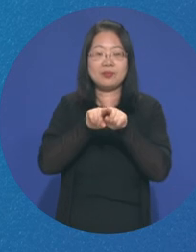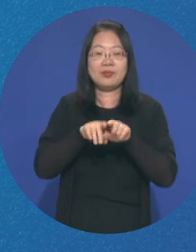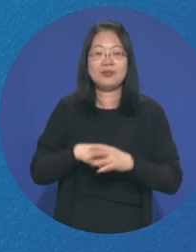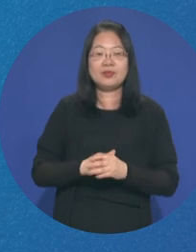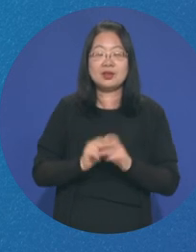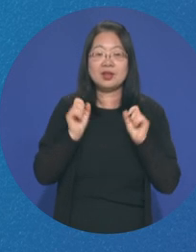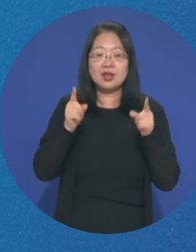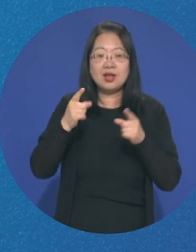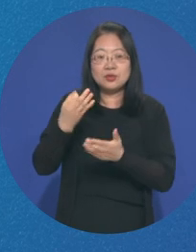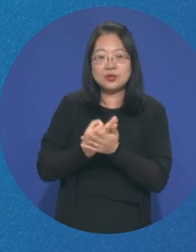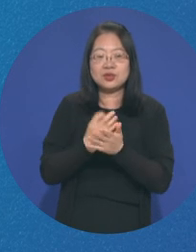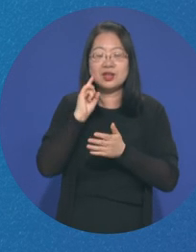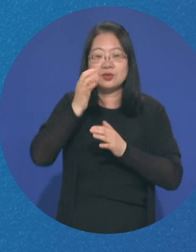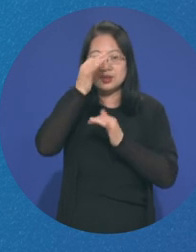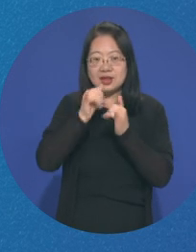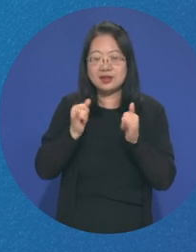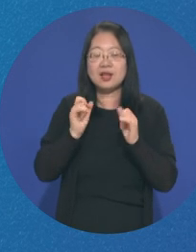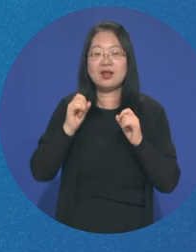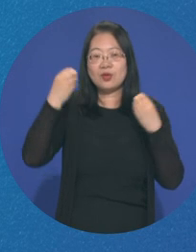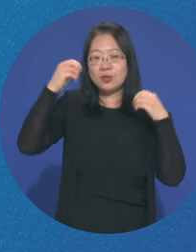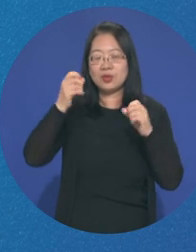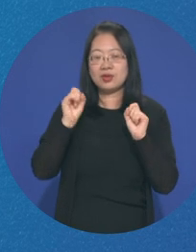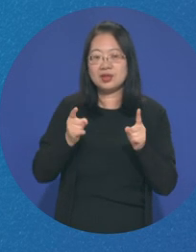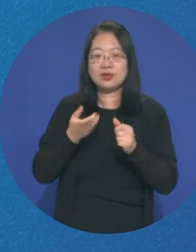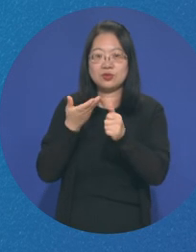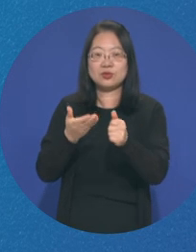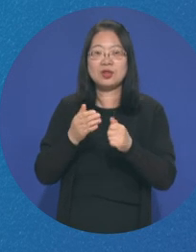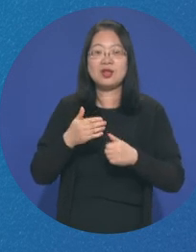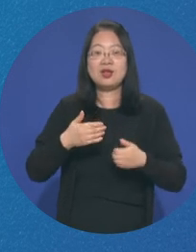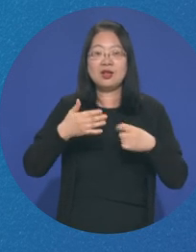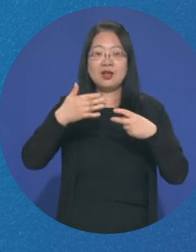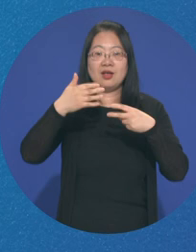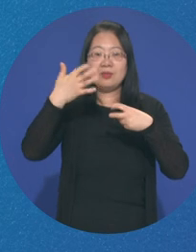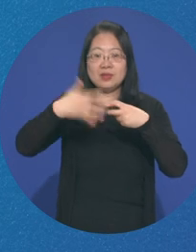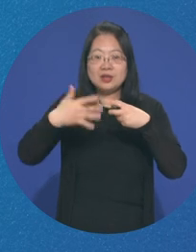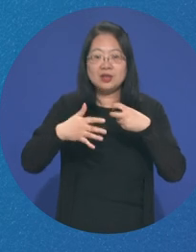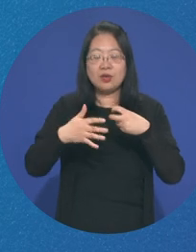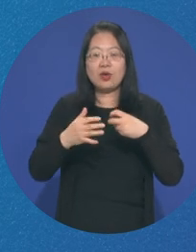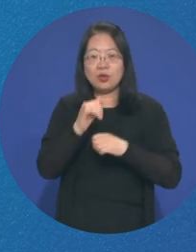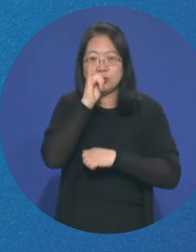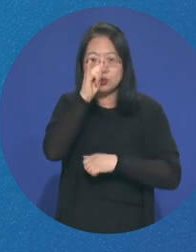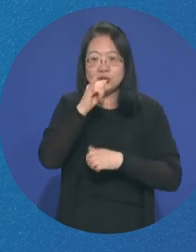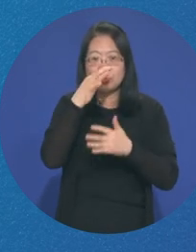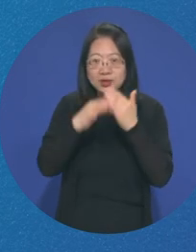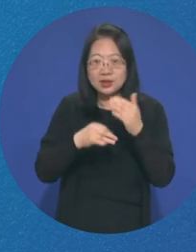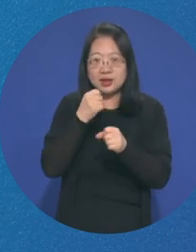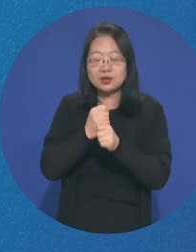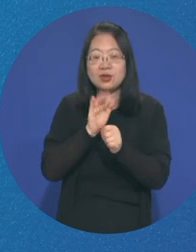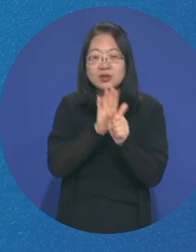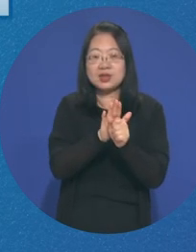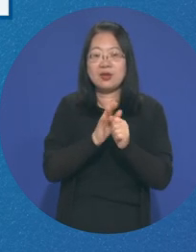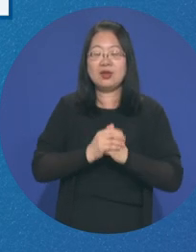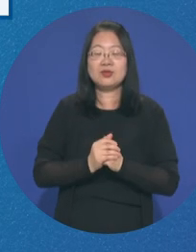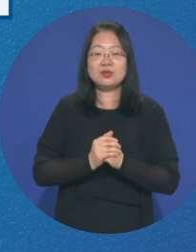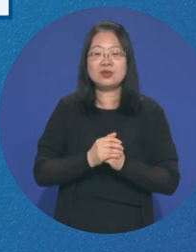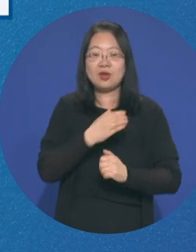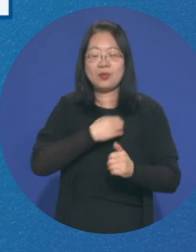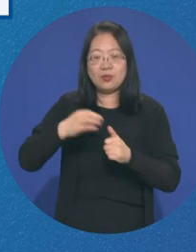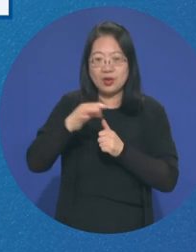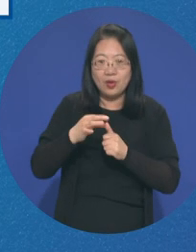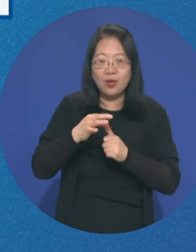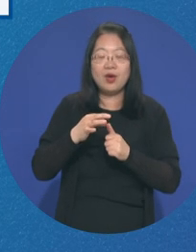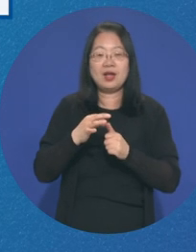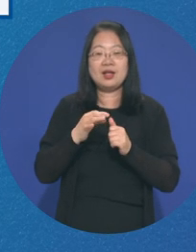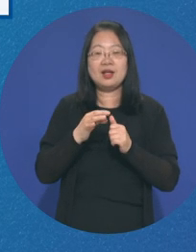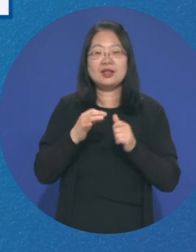협력합니다. 기회소득 예술인에게 공연 기회를 제공하고 미디어 우수 콘텐츠 제작을 지원합니다. 취약계층을